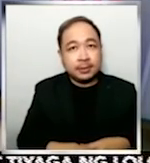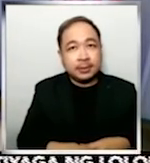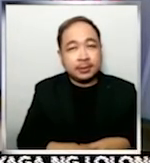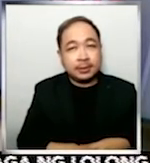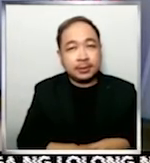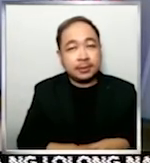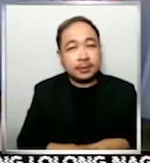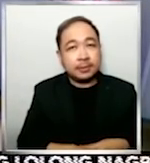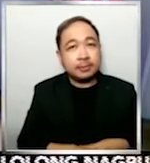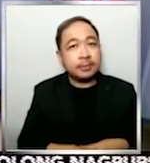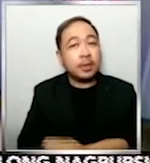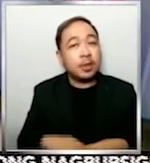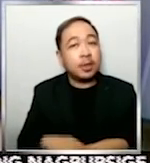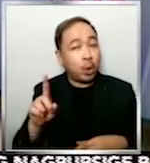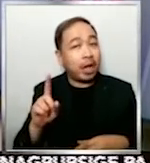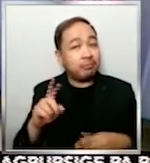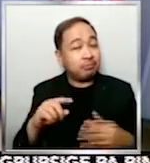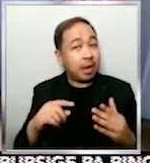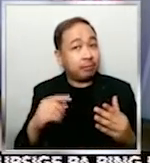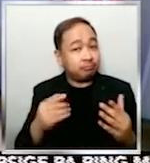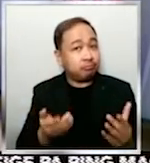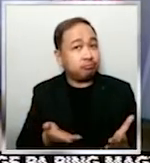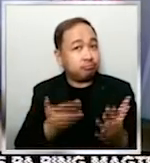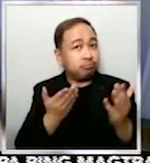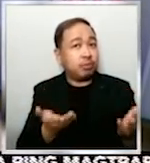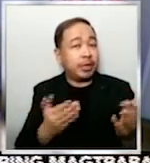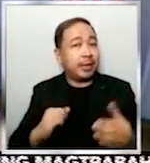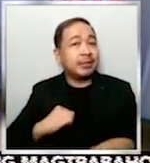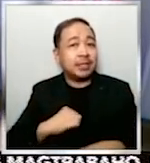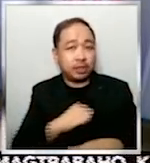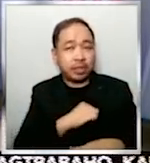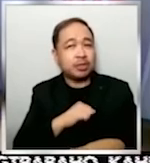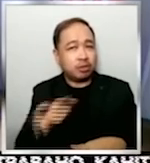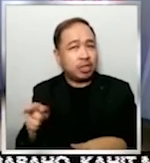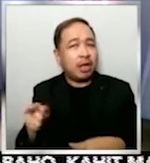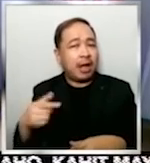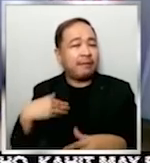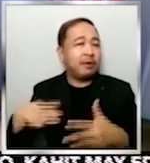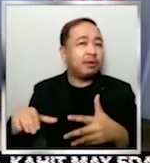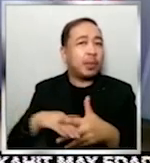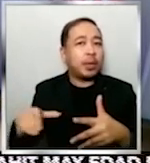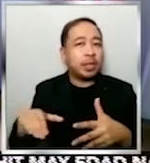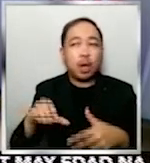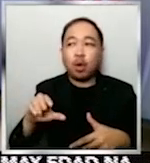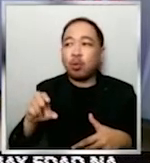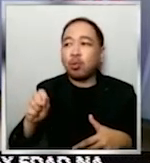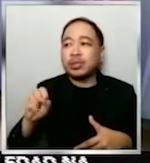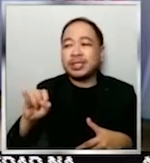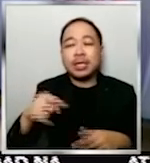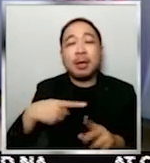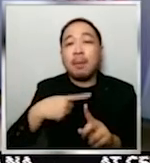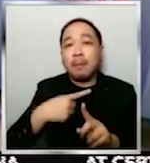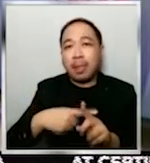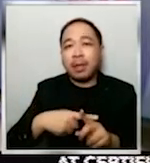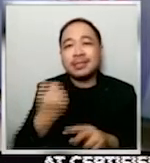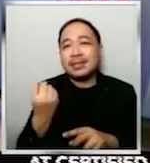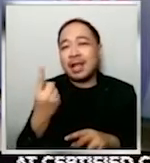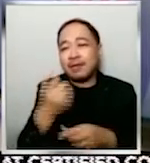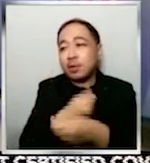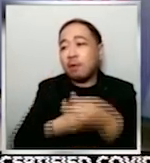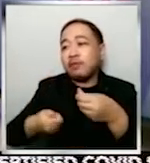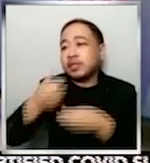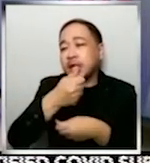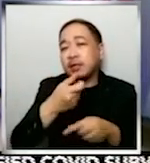Inirekomenda sa isang resolusyon ng Senado na sampahan ang kaso sina Secretary Alfonso Cusi at 11 opisyal ng Department of Energy dahil sa issue